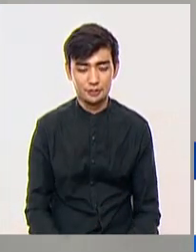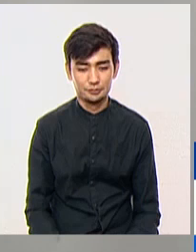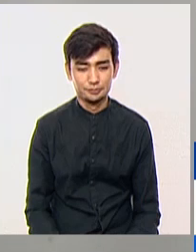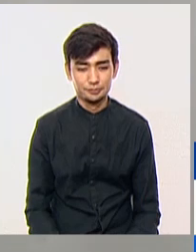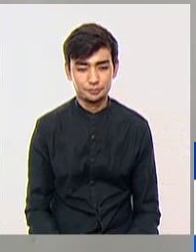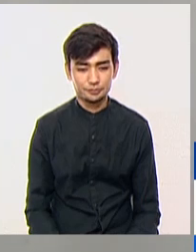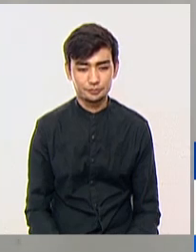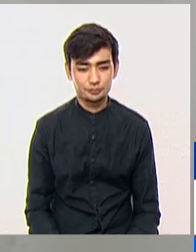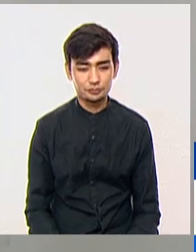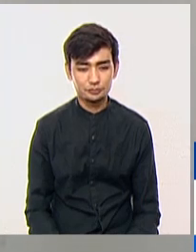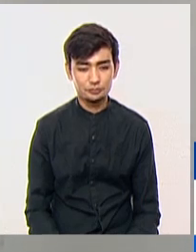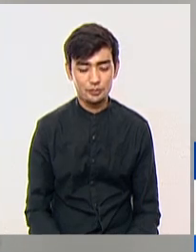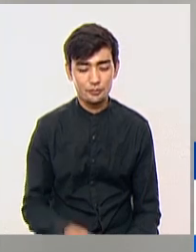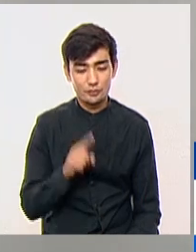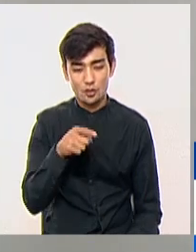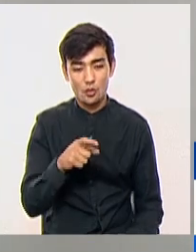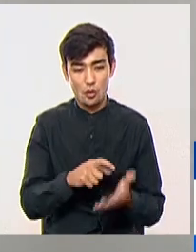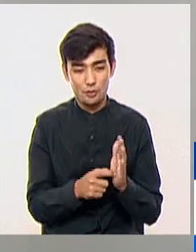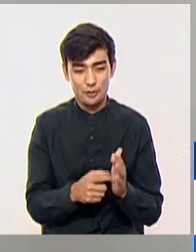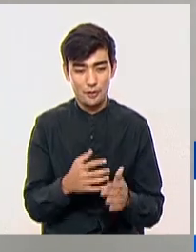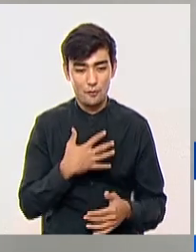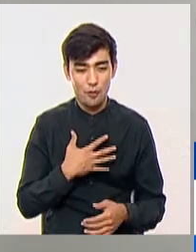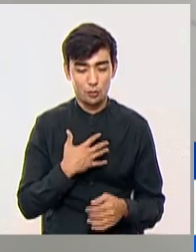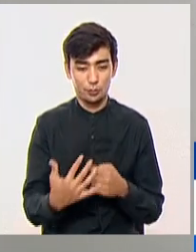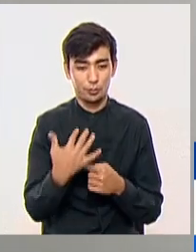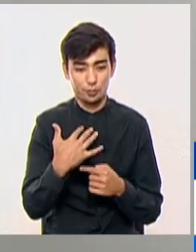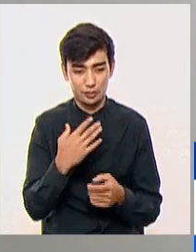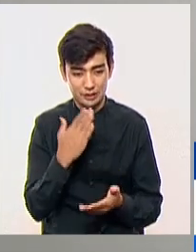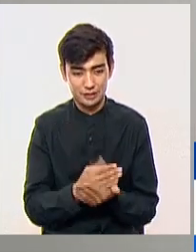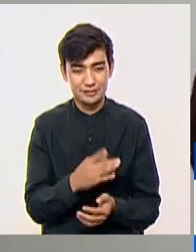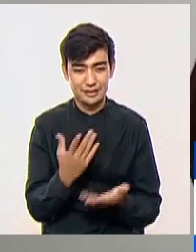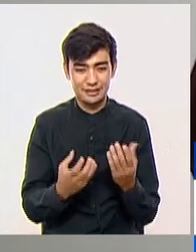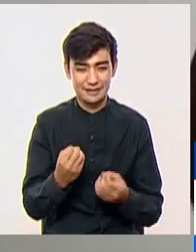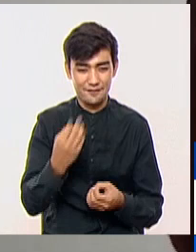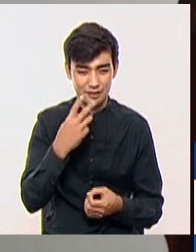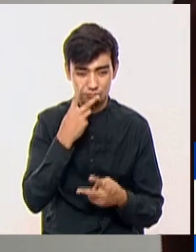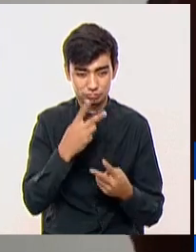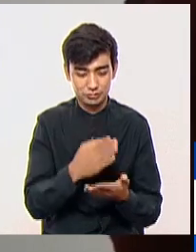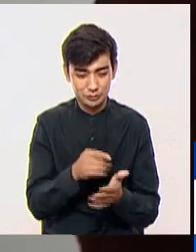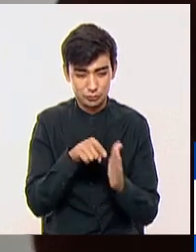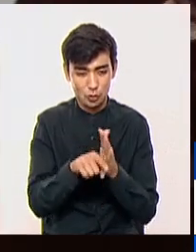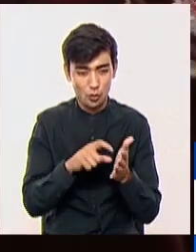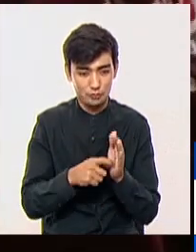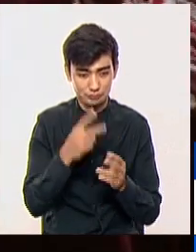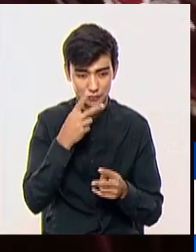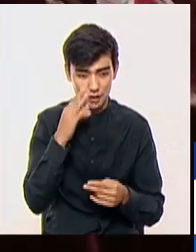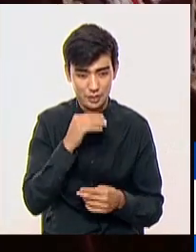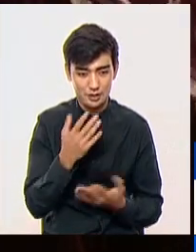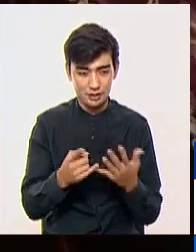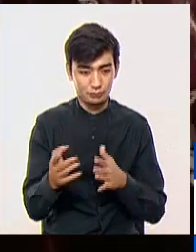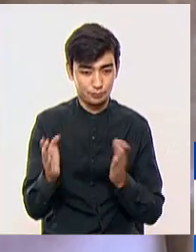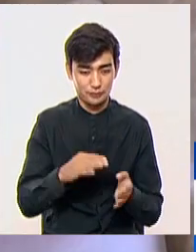кетеді. Ауа ана бөлмеде мына бөлменің жарығы көрініп тұрады мысалға. Құлап кетсе, мына балдардың үстіне